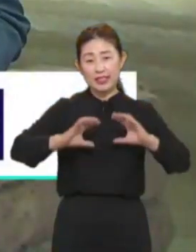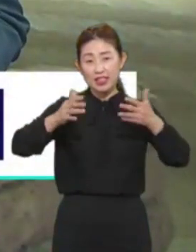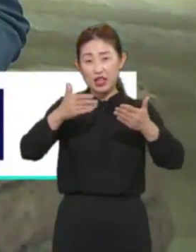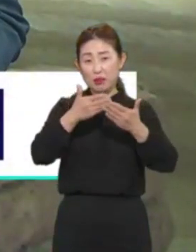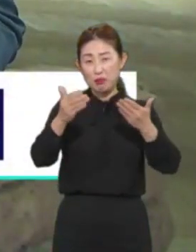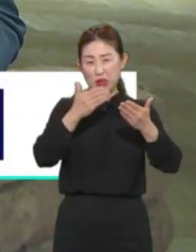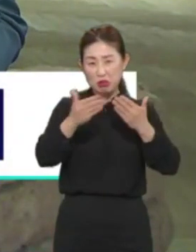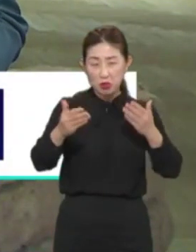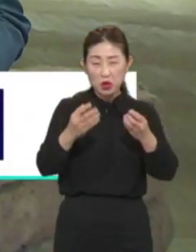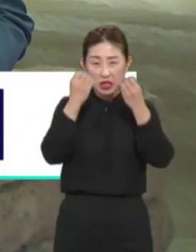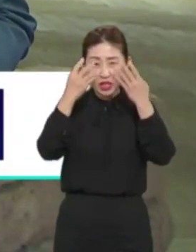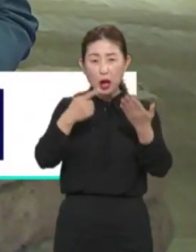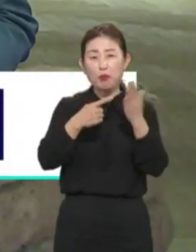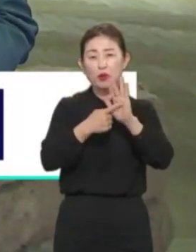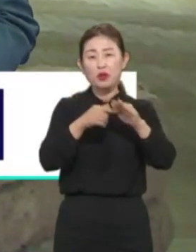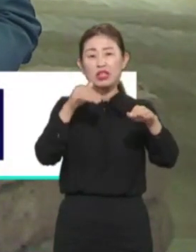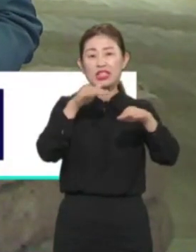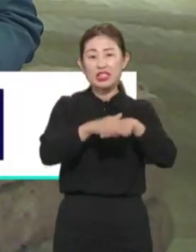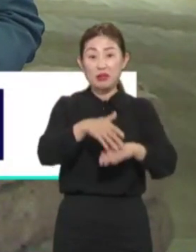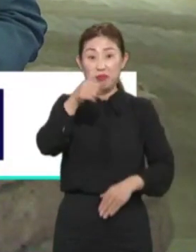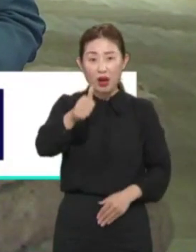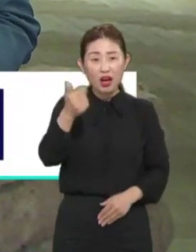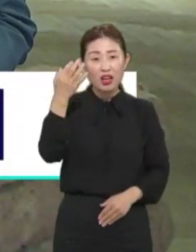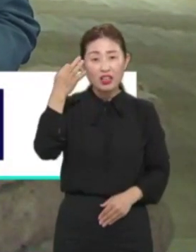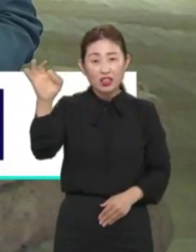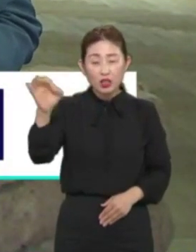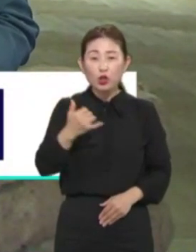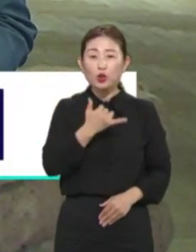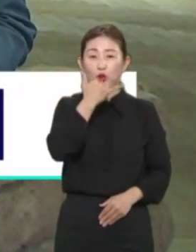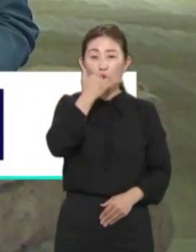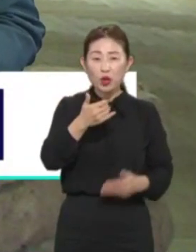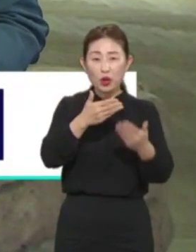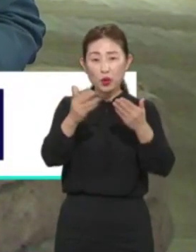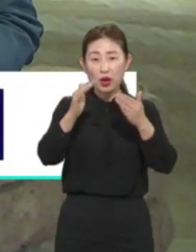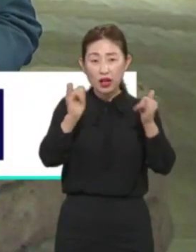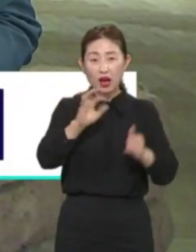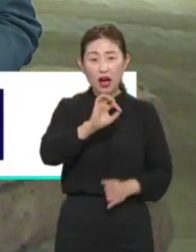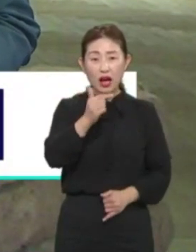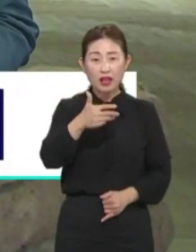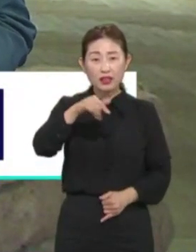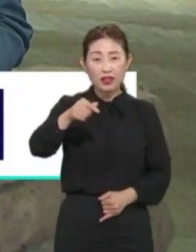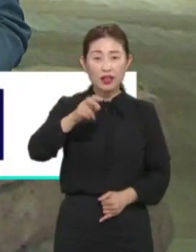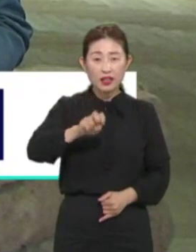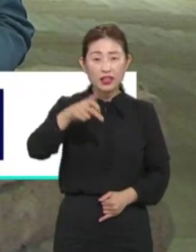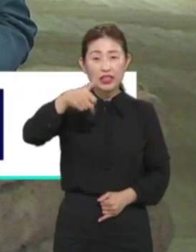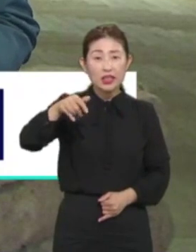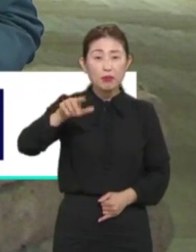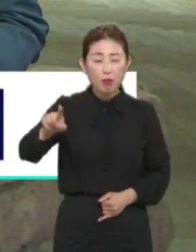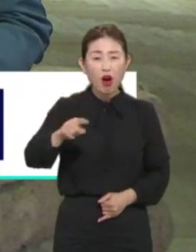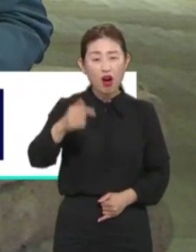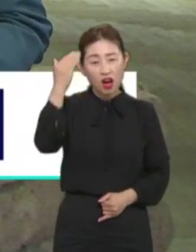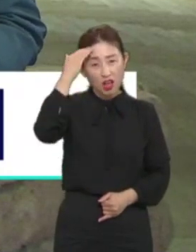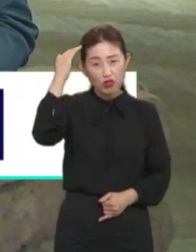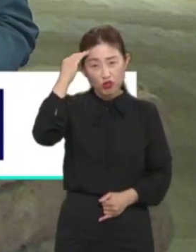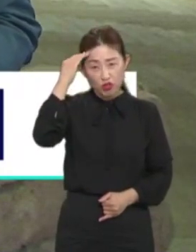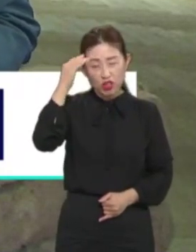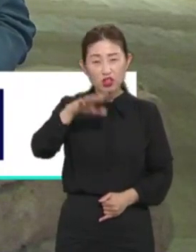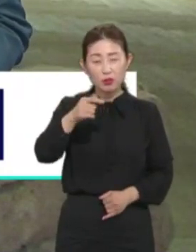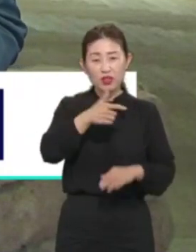세계 미술계에서 신표현주의의 거장으로 인정받는 독일 출신의 작가 안젤름 키퍼의 국내 첫 미술관 전시가